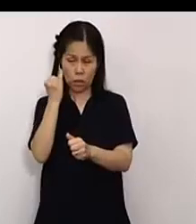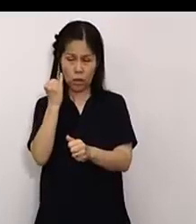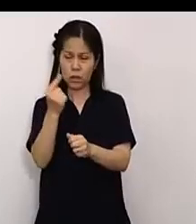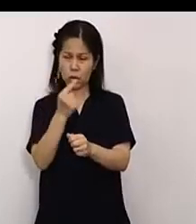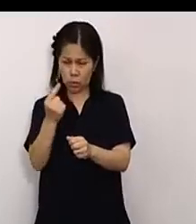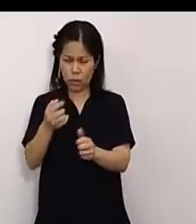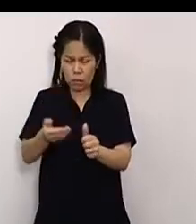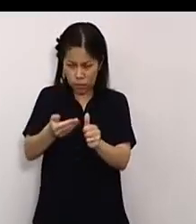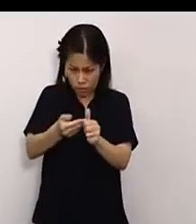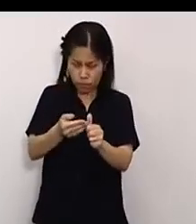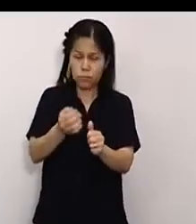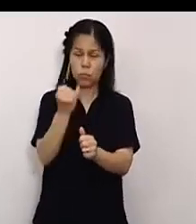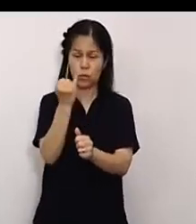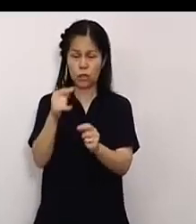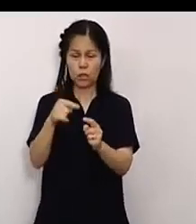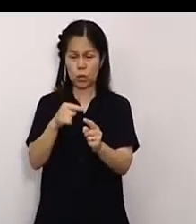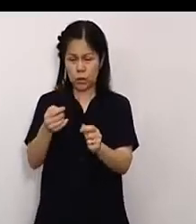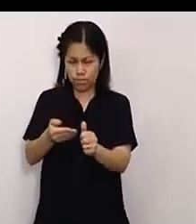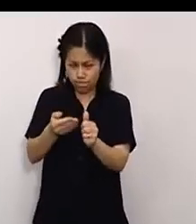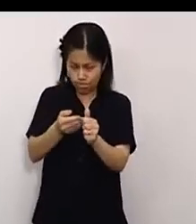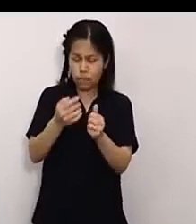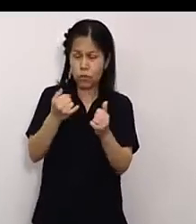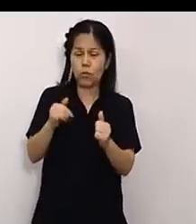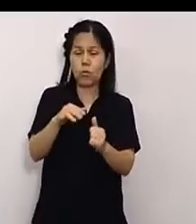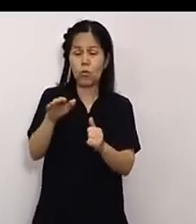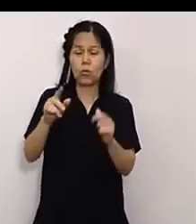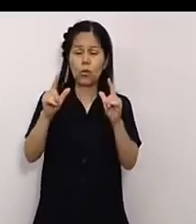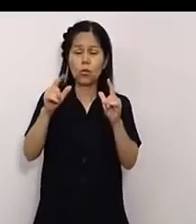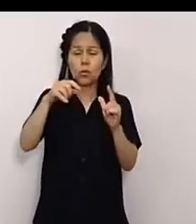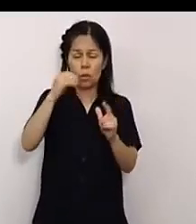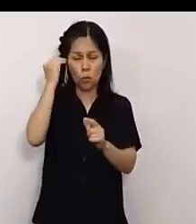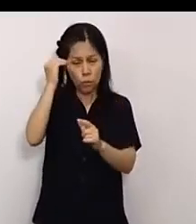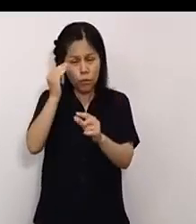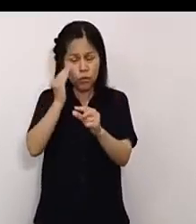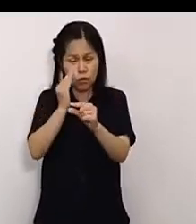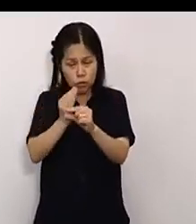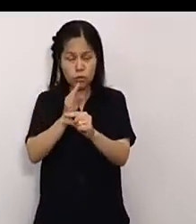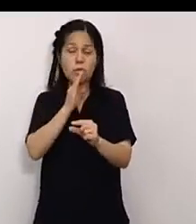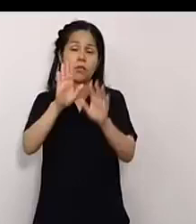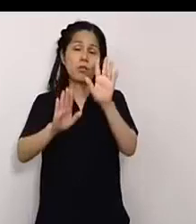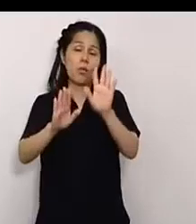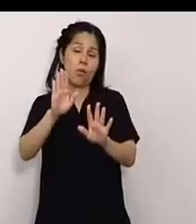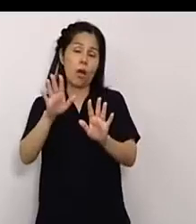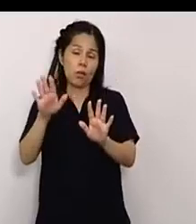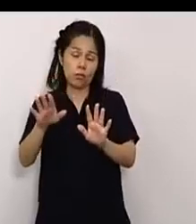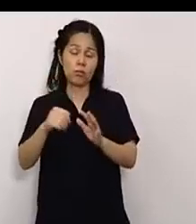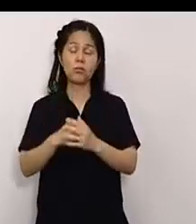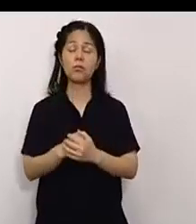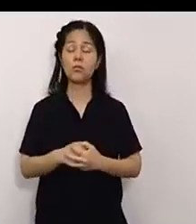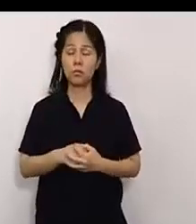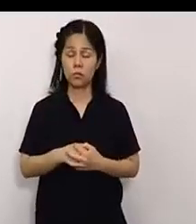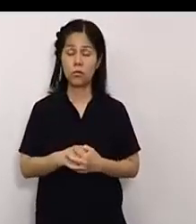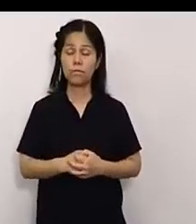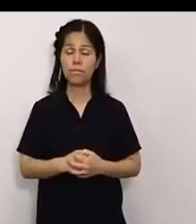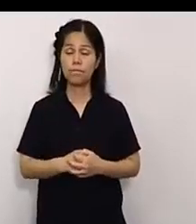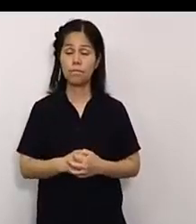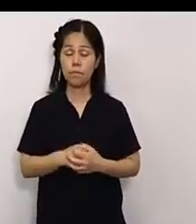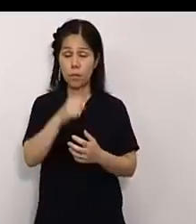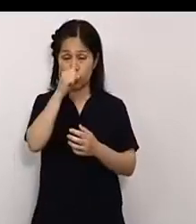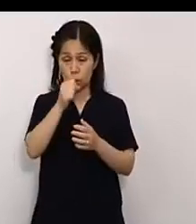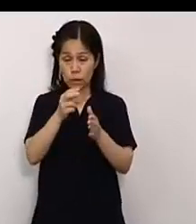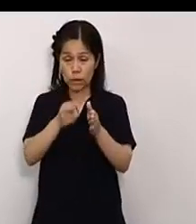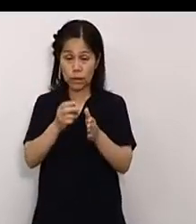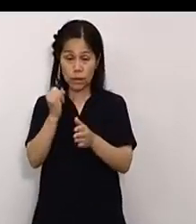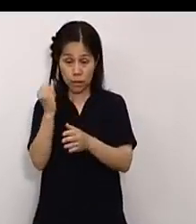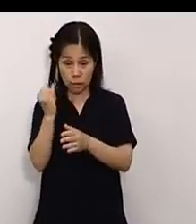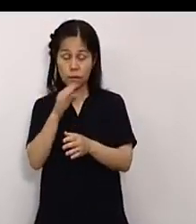性の方とかっていう方が非常に東京でも困っていらっしゃるという、まあ、現状を踏まえてちょっとお話を伺っていきます。吉崎さんは今